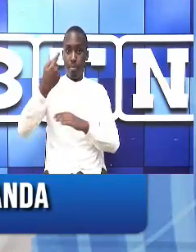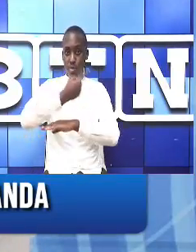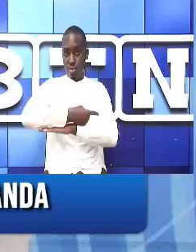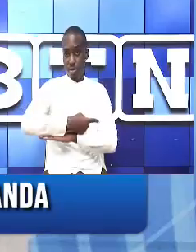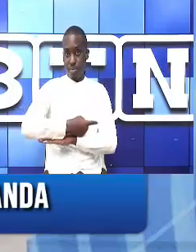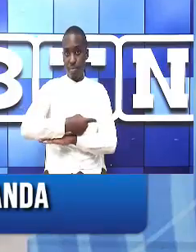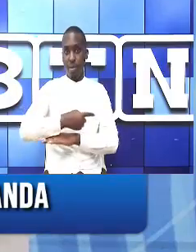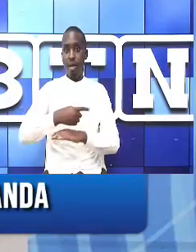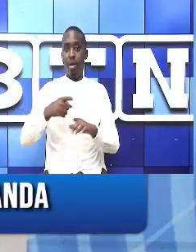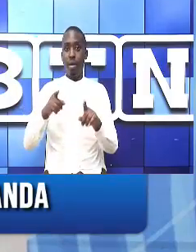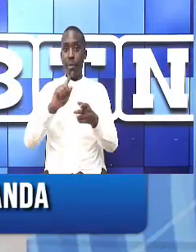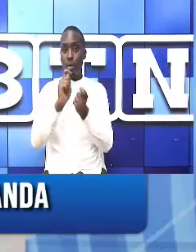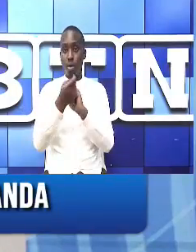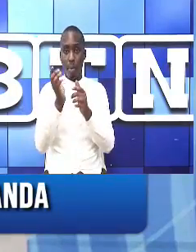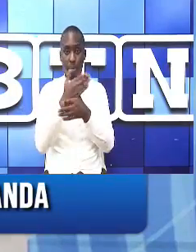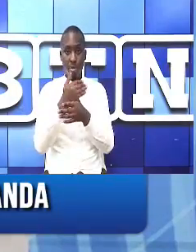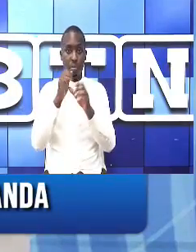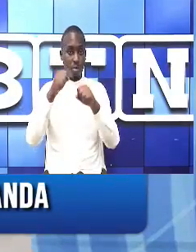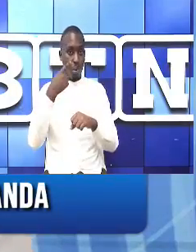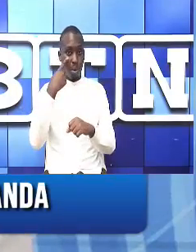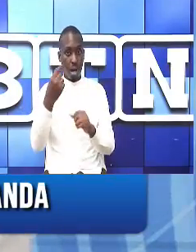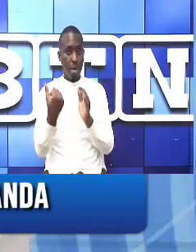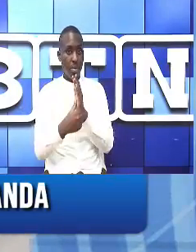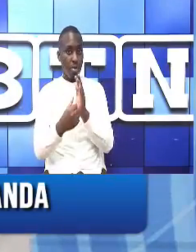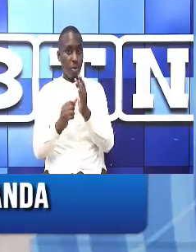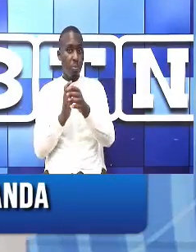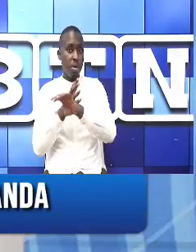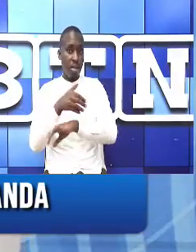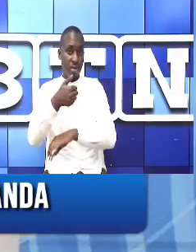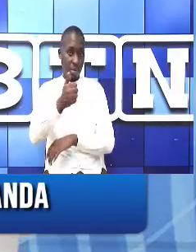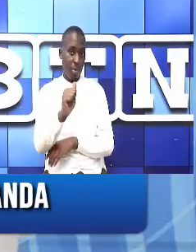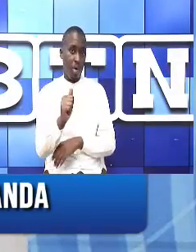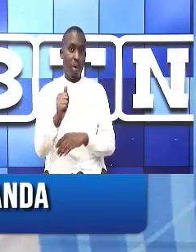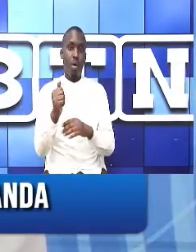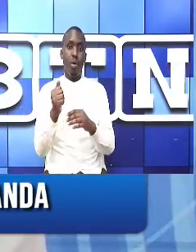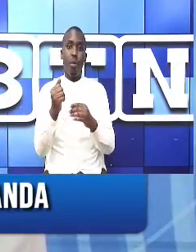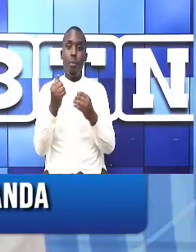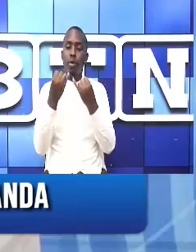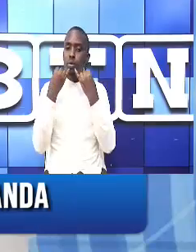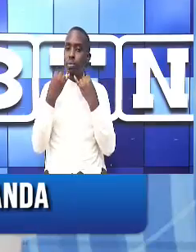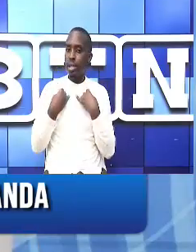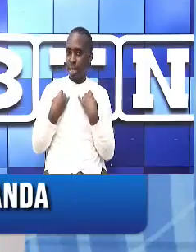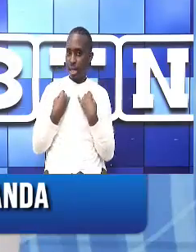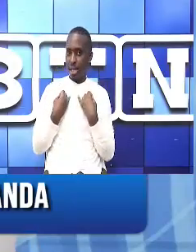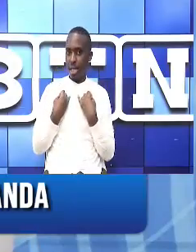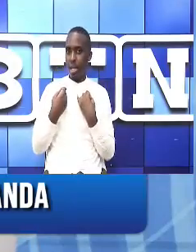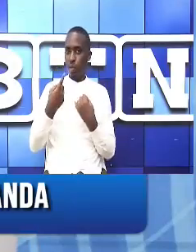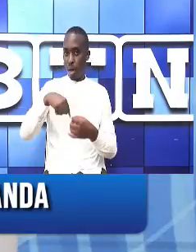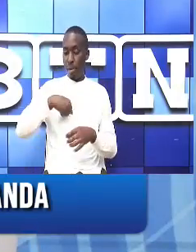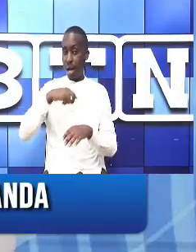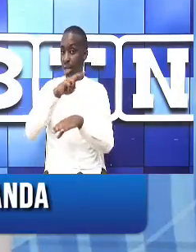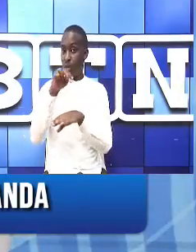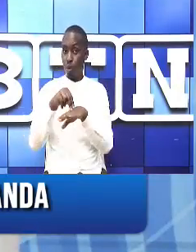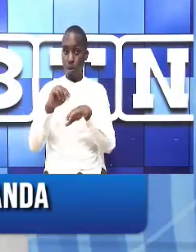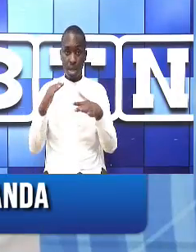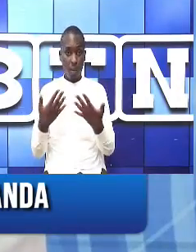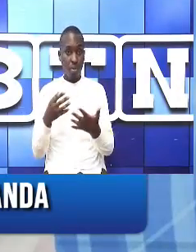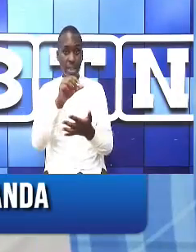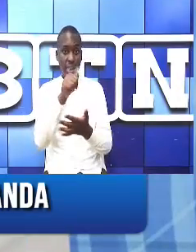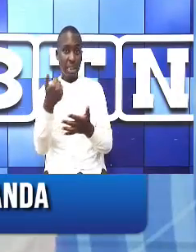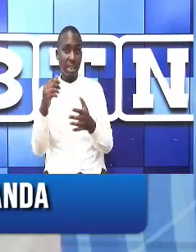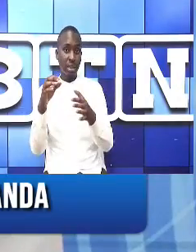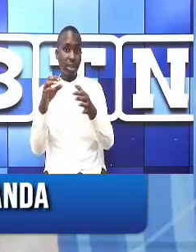ambasaderi birashoboka ko babona ibibazo bisa n'aho bibarenze batugire agatoki haba twebwe nka Nidoro cyangwa